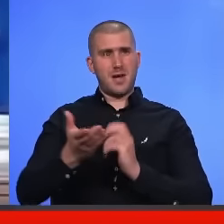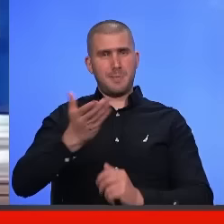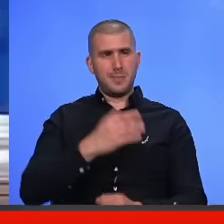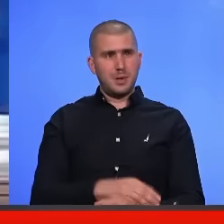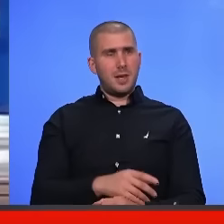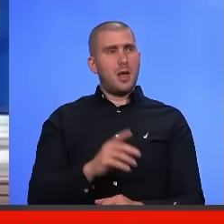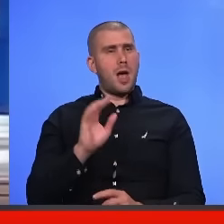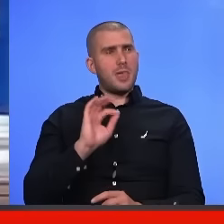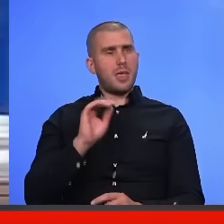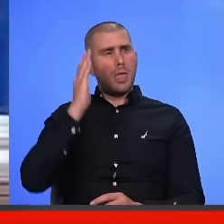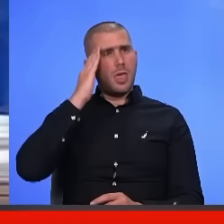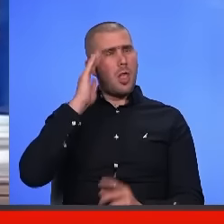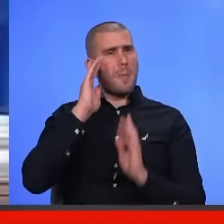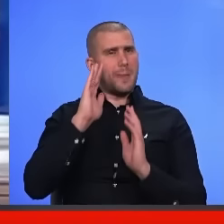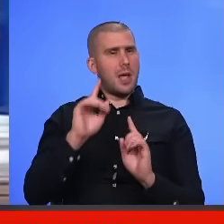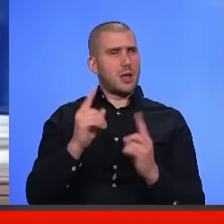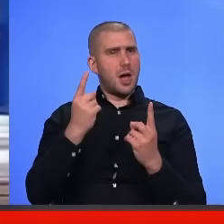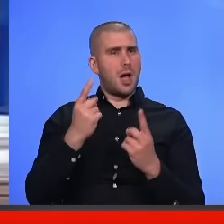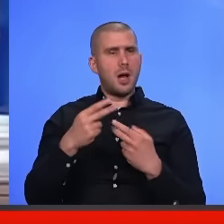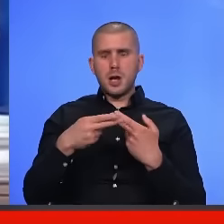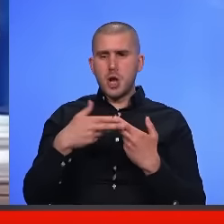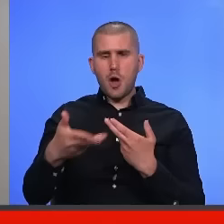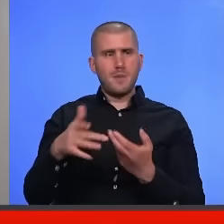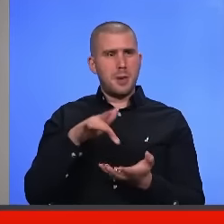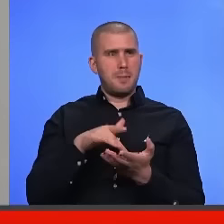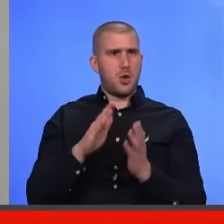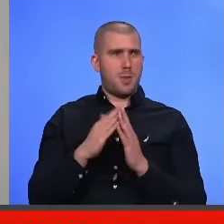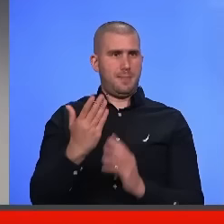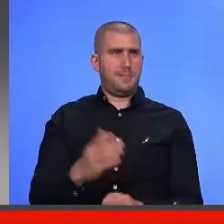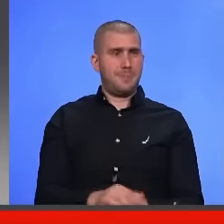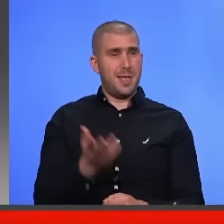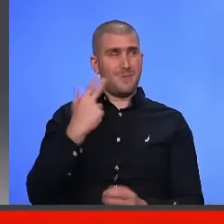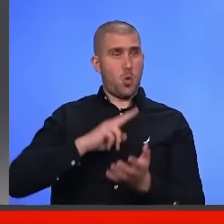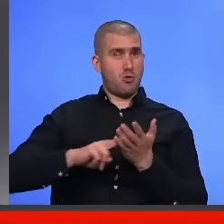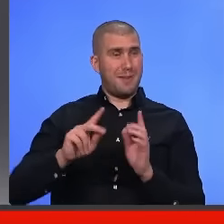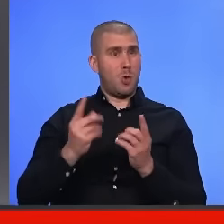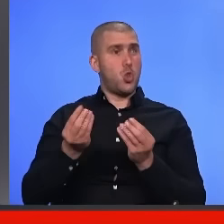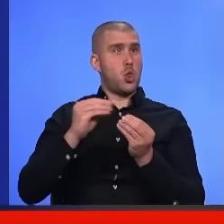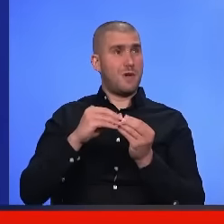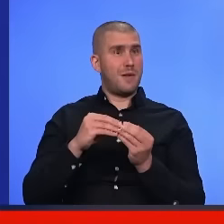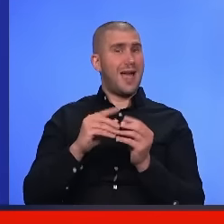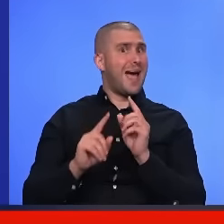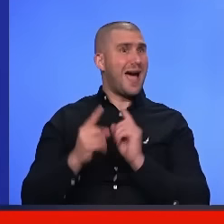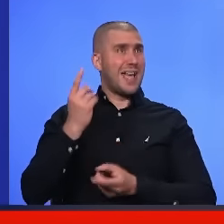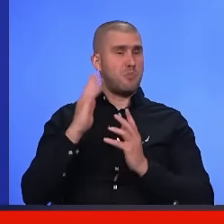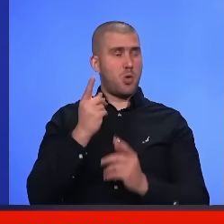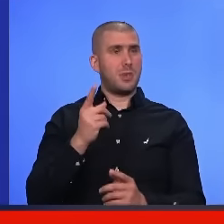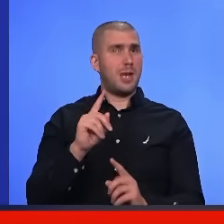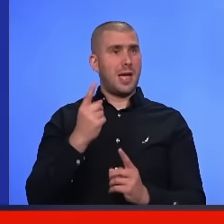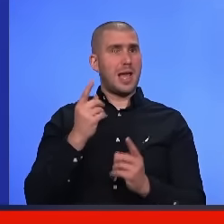in disbelief about what happened just feet from where they were sitting. לפני חודשיים עוד אירוע יותר מחריג. Terror